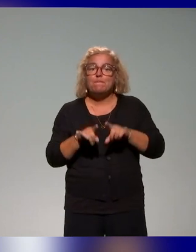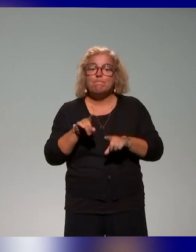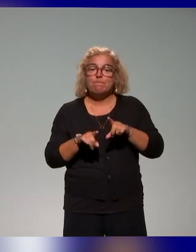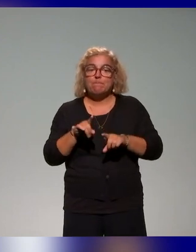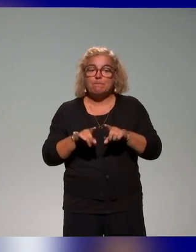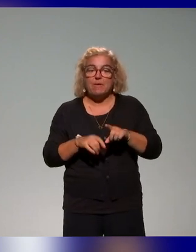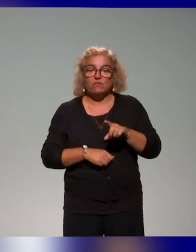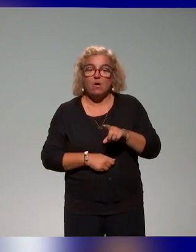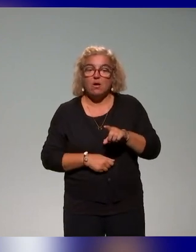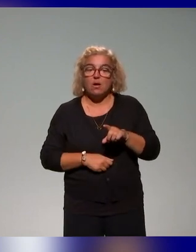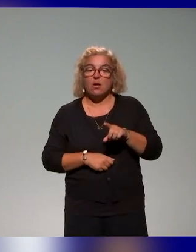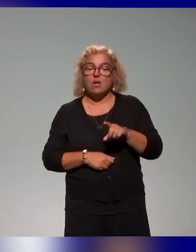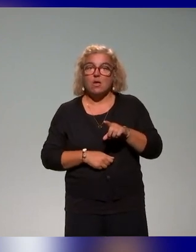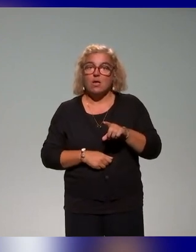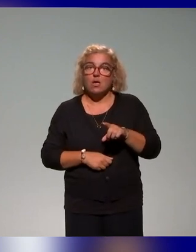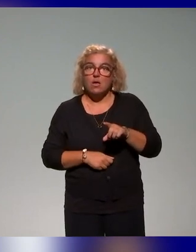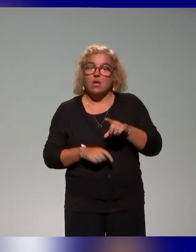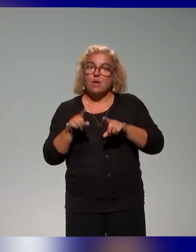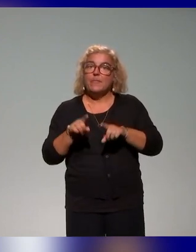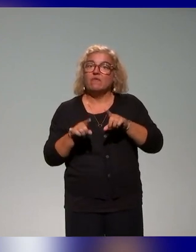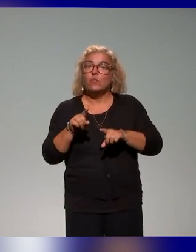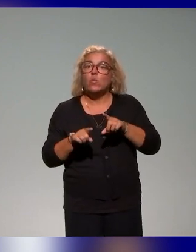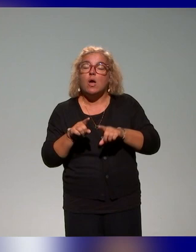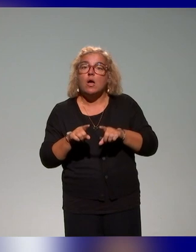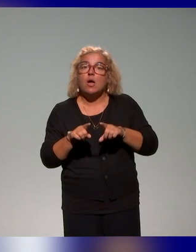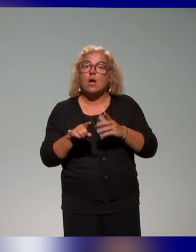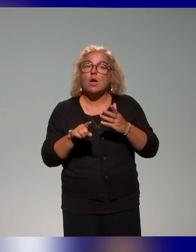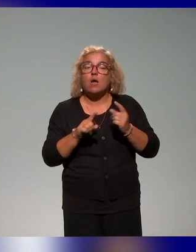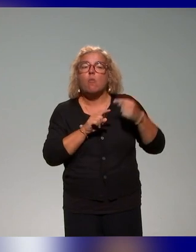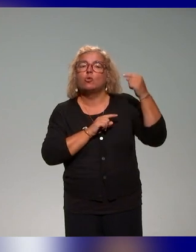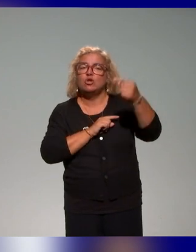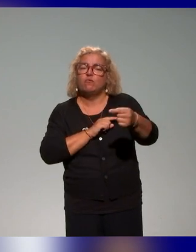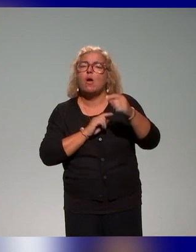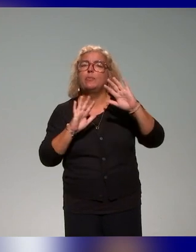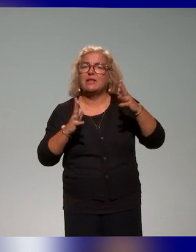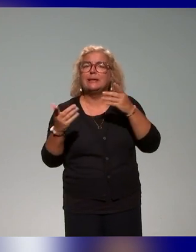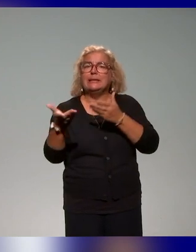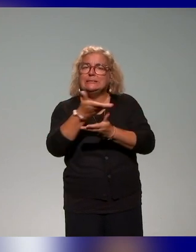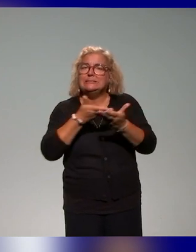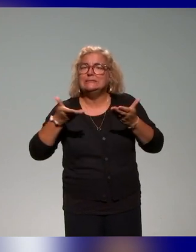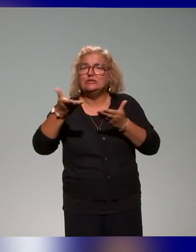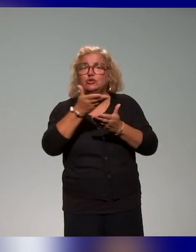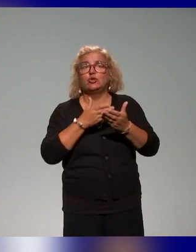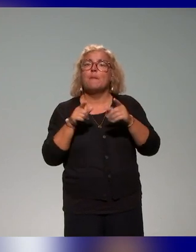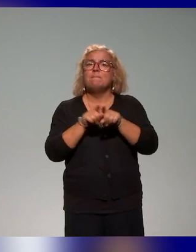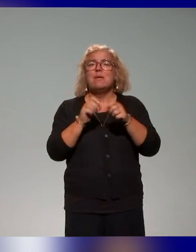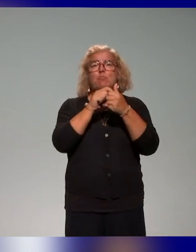qu'on l'abordera lors de la prochaine table ronde, bah parfois avoir du multiformat, c'est intéressant